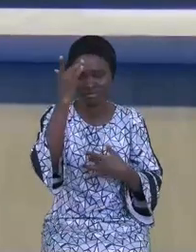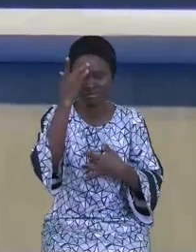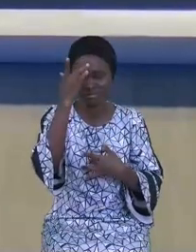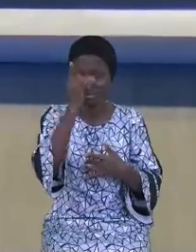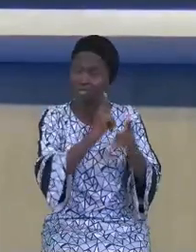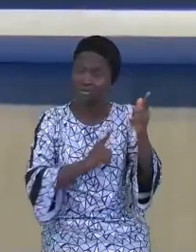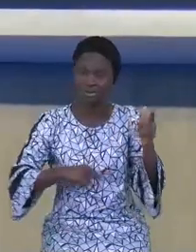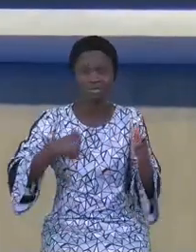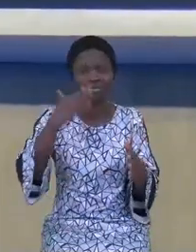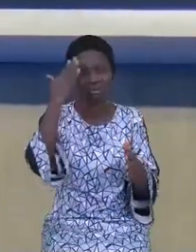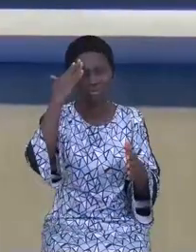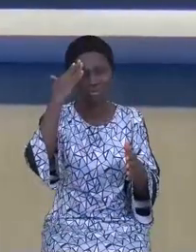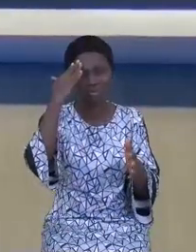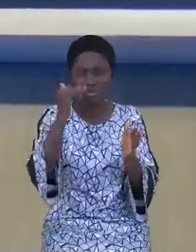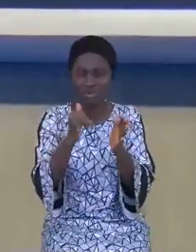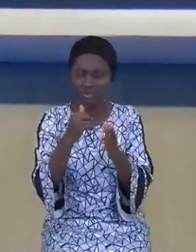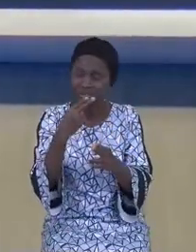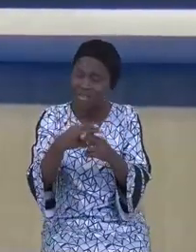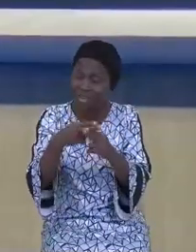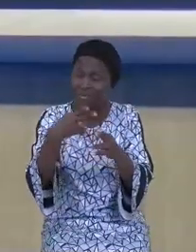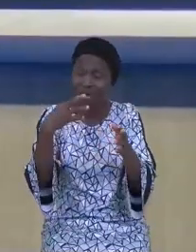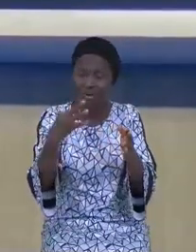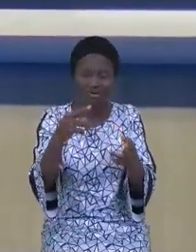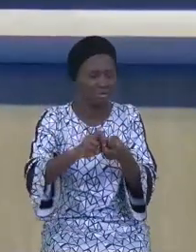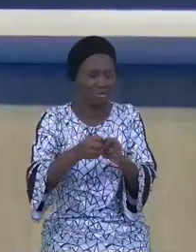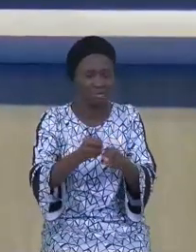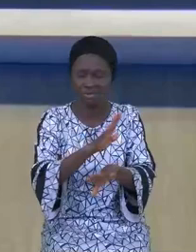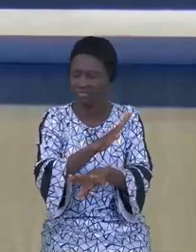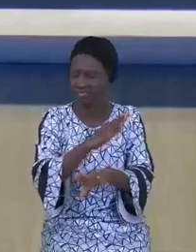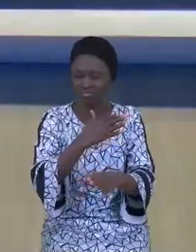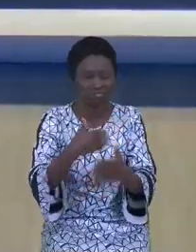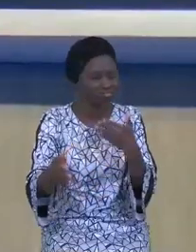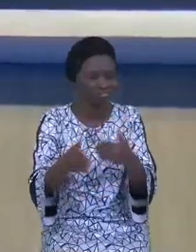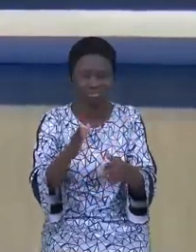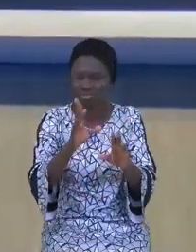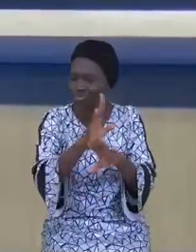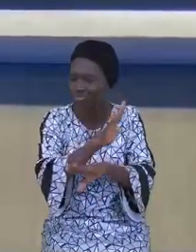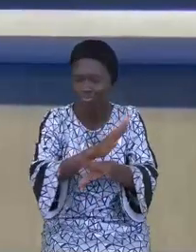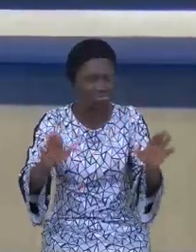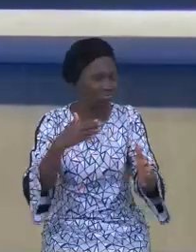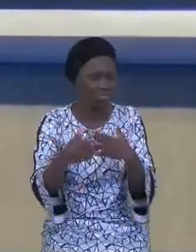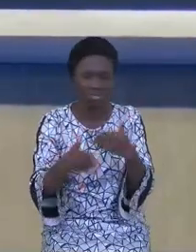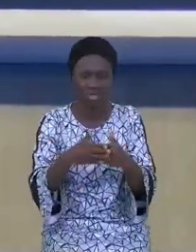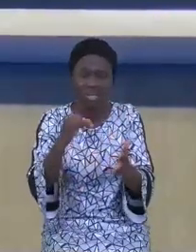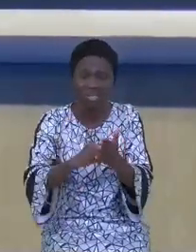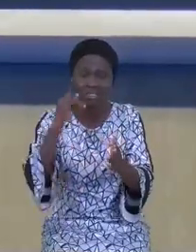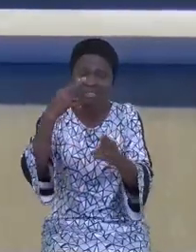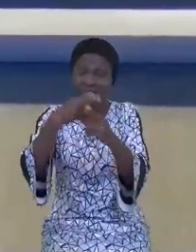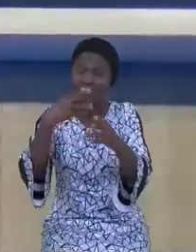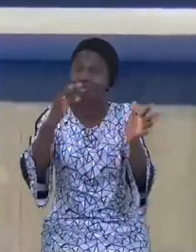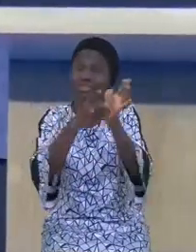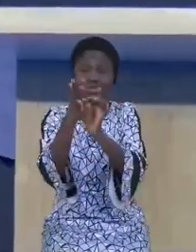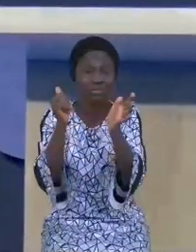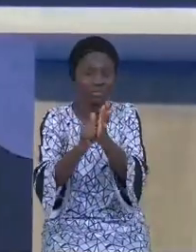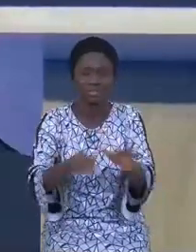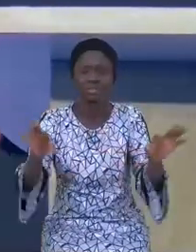nous savons que le nom du problème ne compte pas. C'est le nom de Jésus qui compte. Et